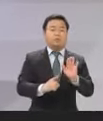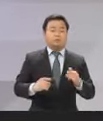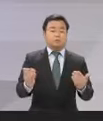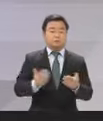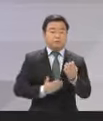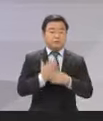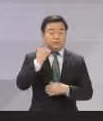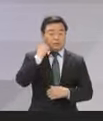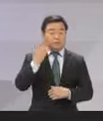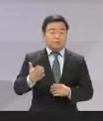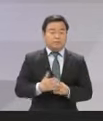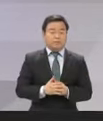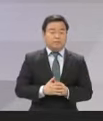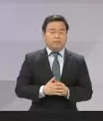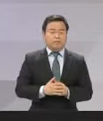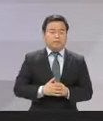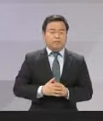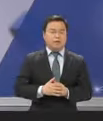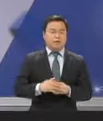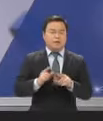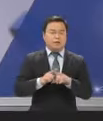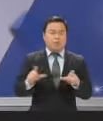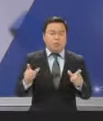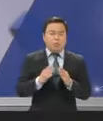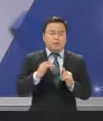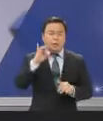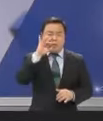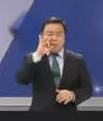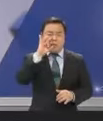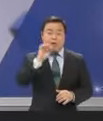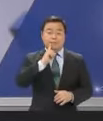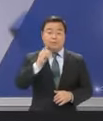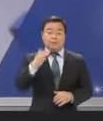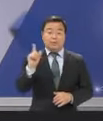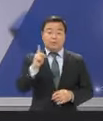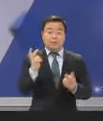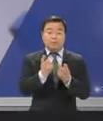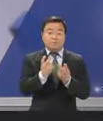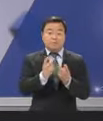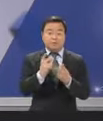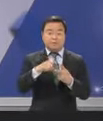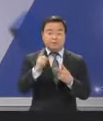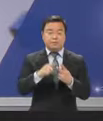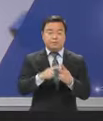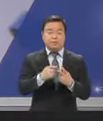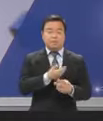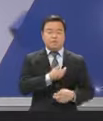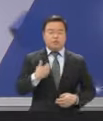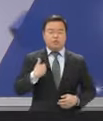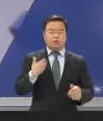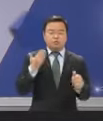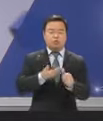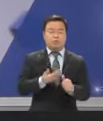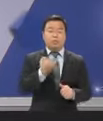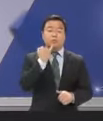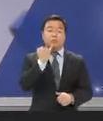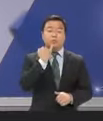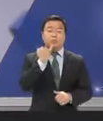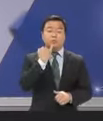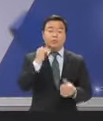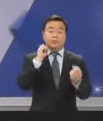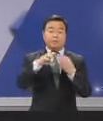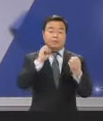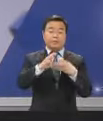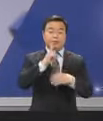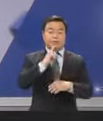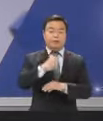그 대중의 호기심이 있는 건데 그 호기심을 어떤 방식으로든 충족시켜도 괜찮다라고 대중이 좀 생각을 하는 거고 언론 매체